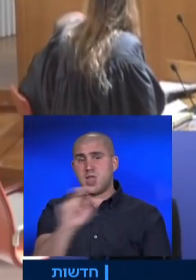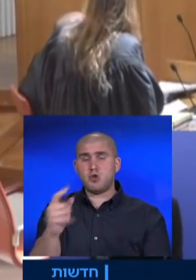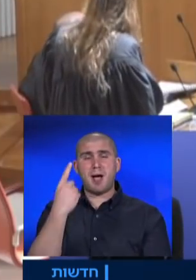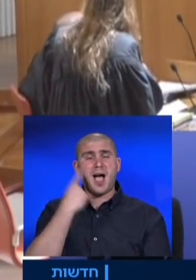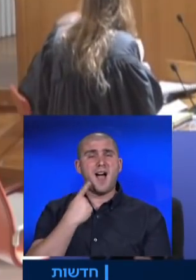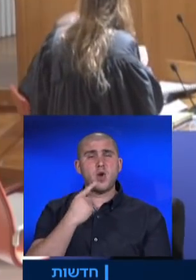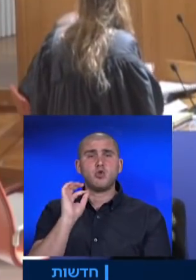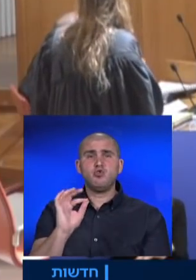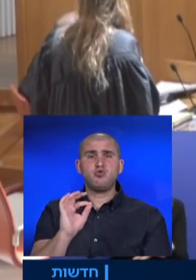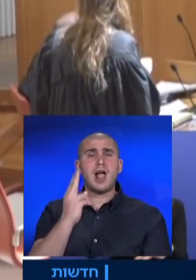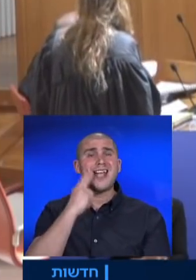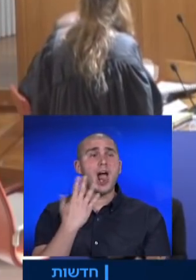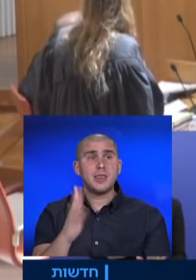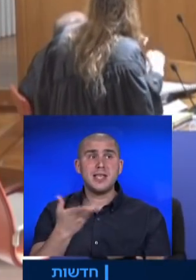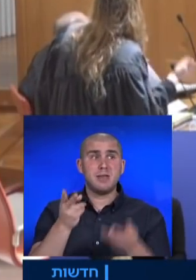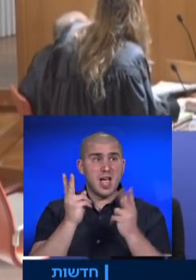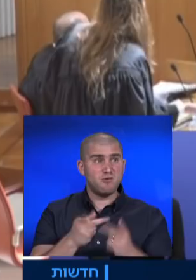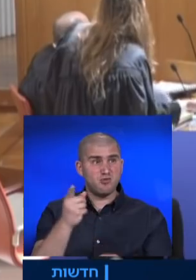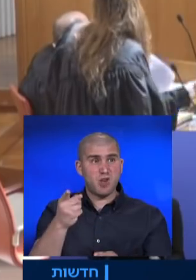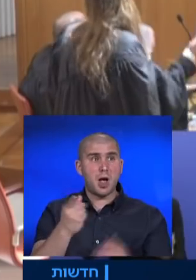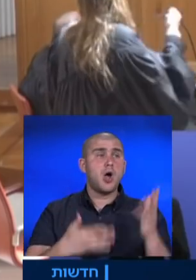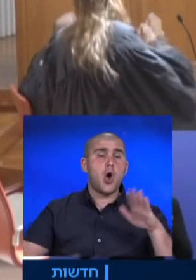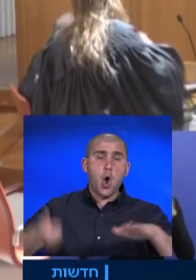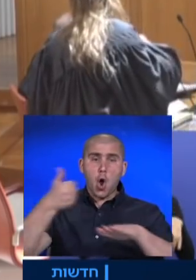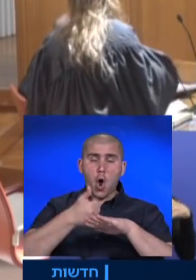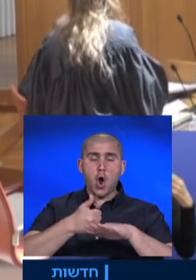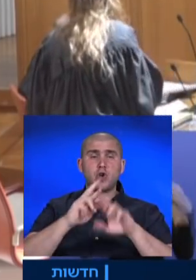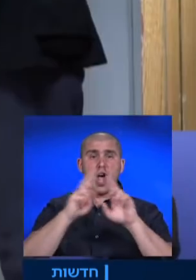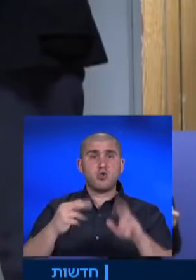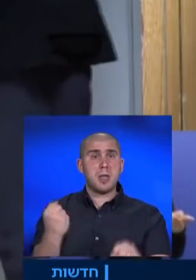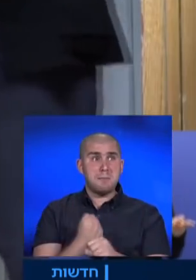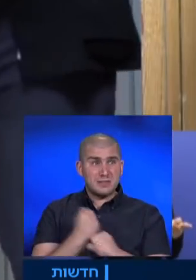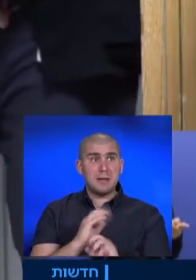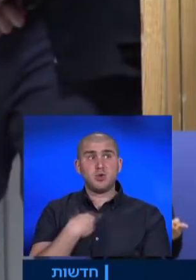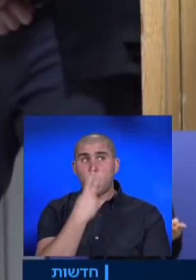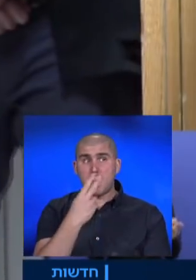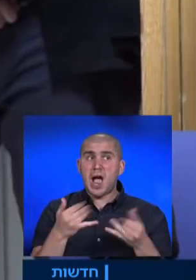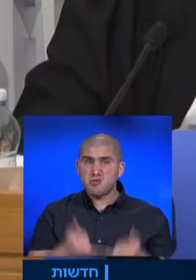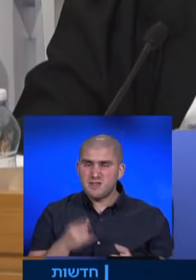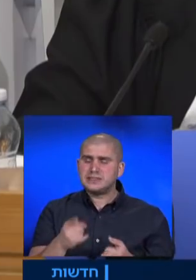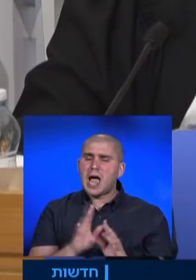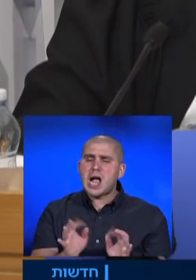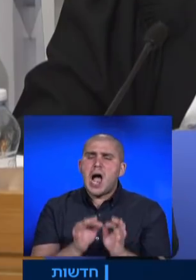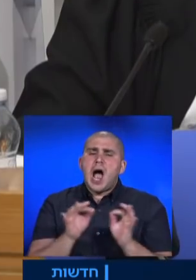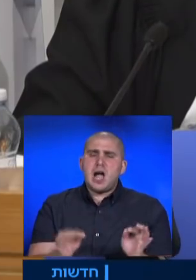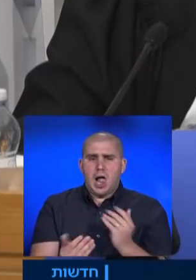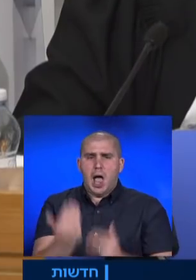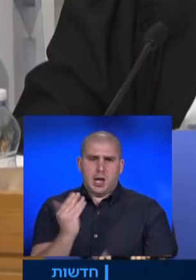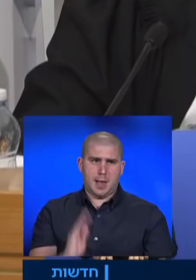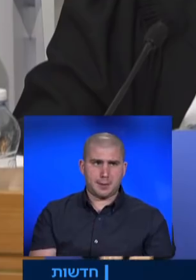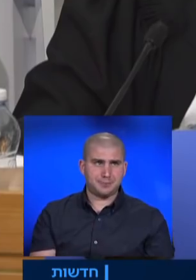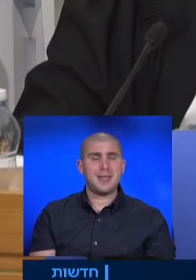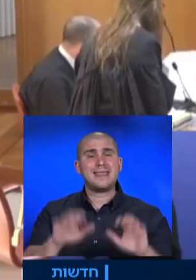אם יאפשר להעמיד אותו בראש רשות מבצעת, אז מה שאנחנו רואים עכשיו זה הפרומו. נשיאת בית המשפט